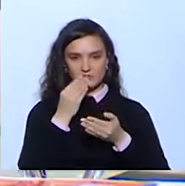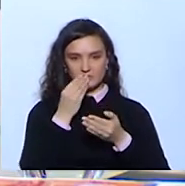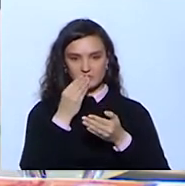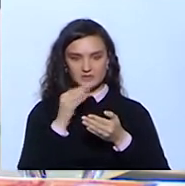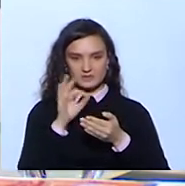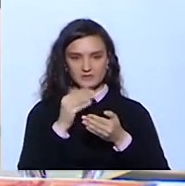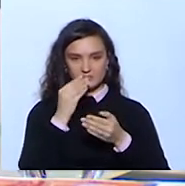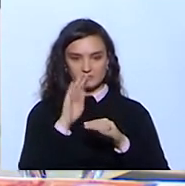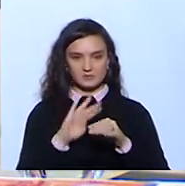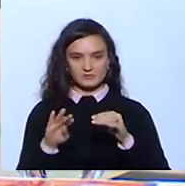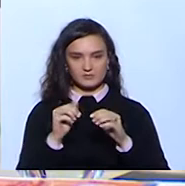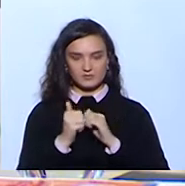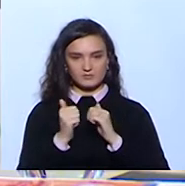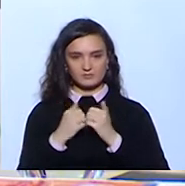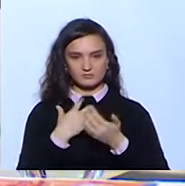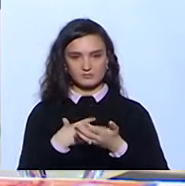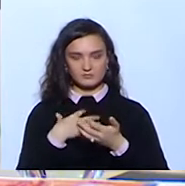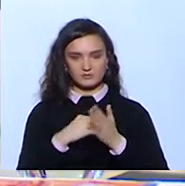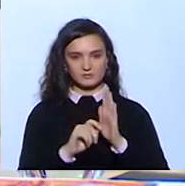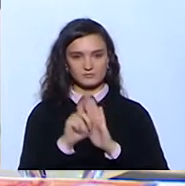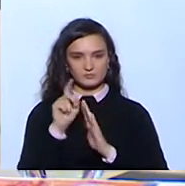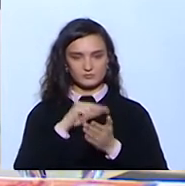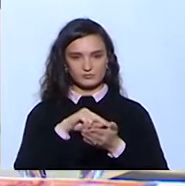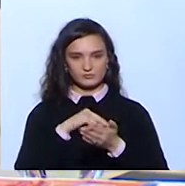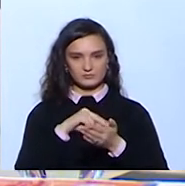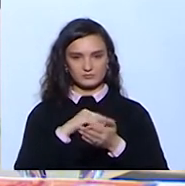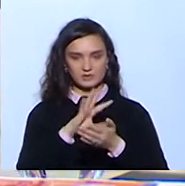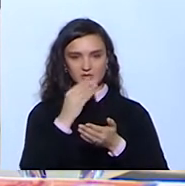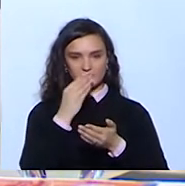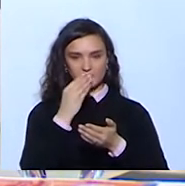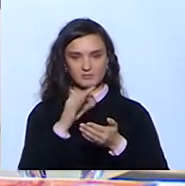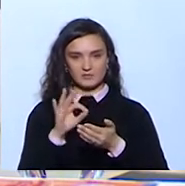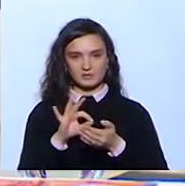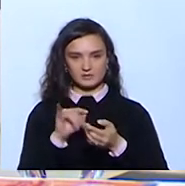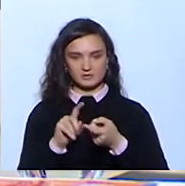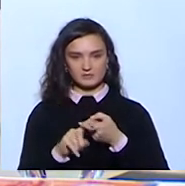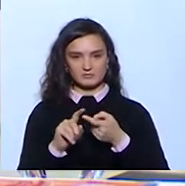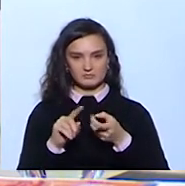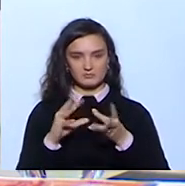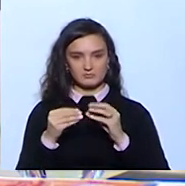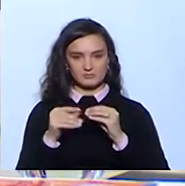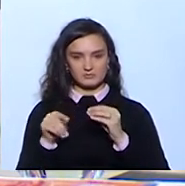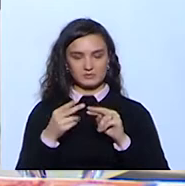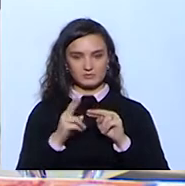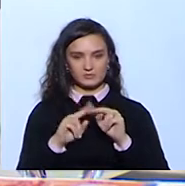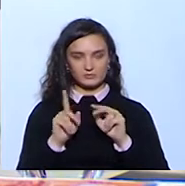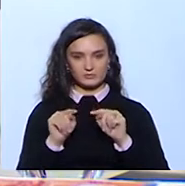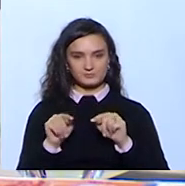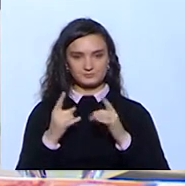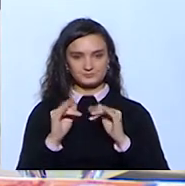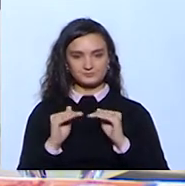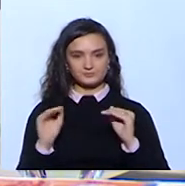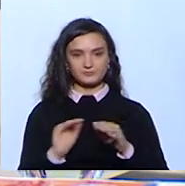გარეშე. Ყოველთვის მნიშვნელოვანია დავიწყოთ მუშაობა არა კვებით სტიმულაციას ვეძახით პირობითად ამ ყველაფერს, იმიტომ რომ